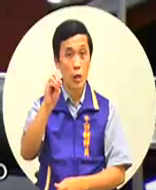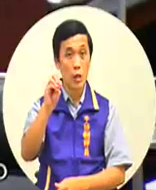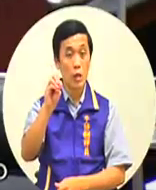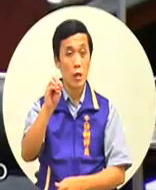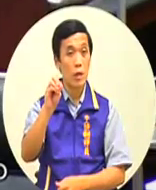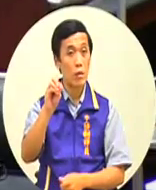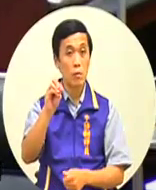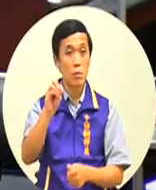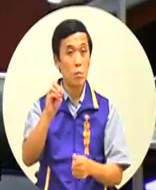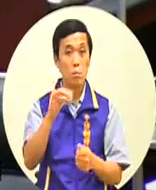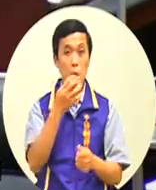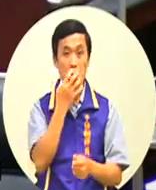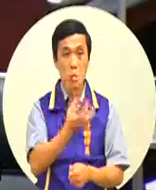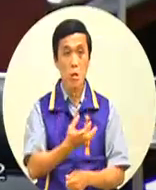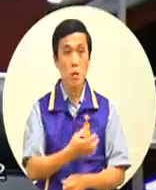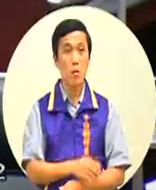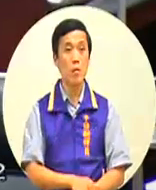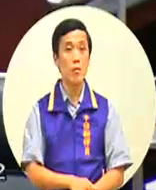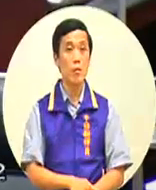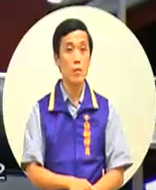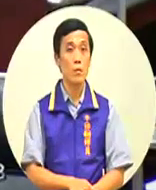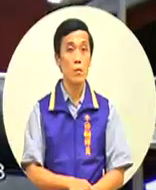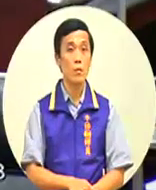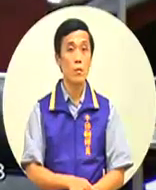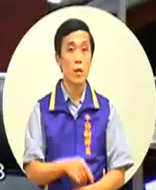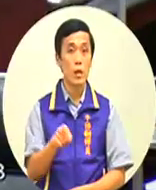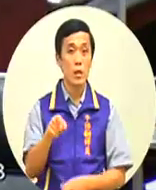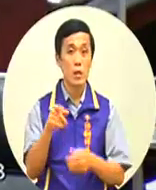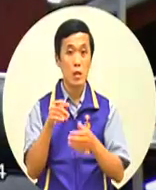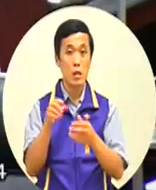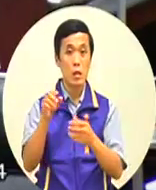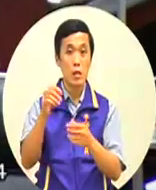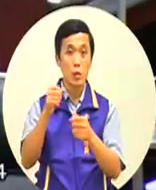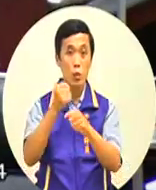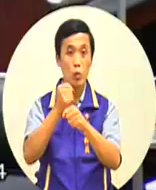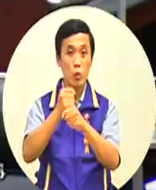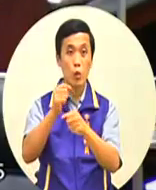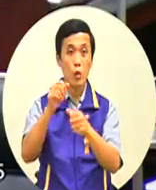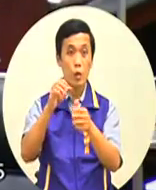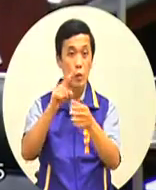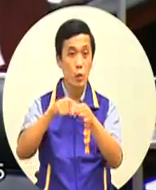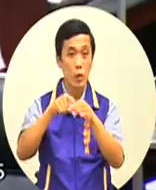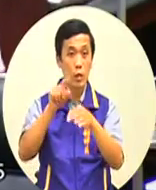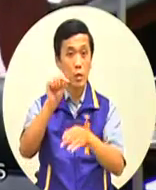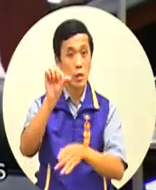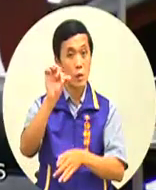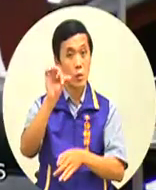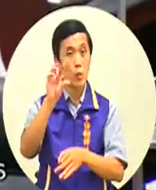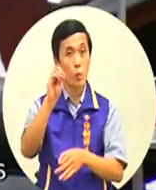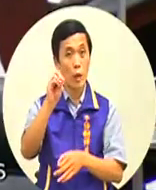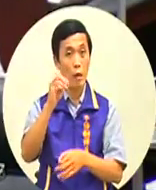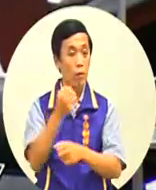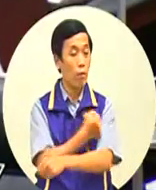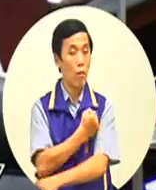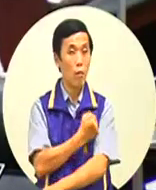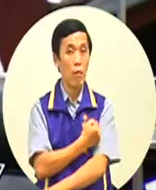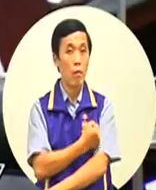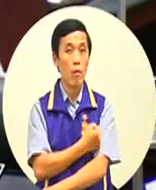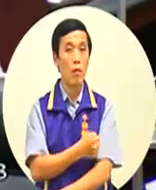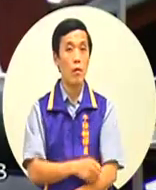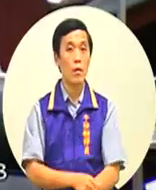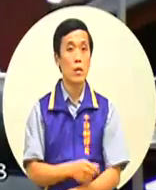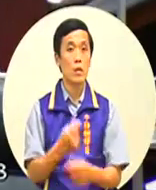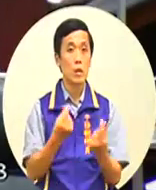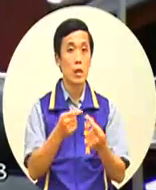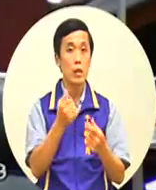好啊啦。哦，迄真一捆，要都要采150,000啊，啊，迄足辛苦的啦。迄比咧采含迄个咧采